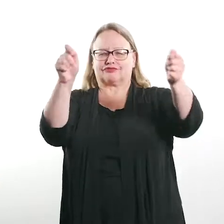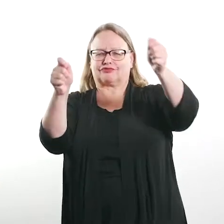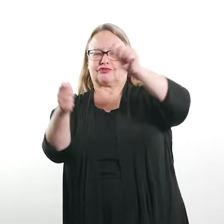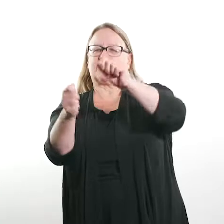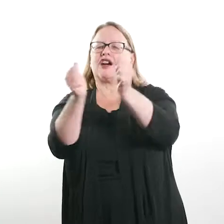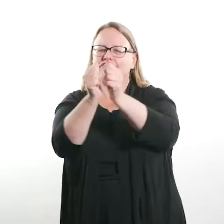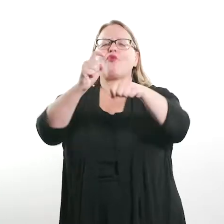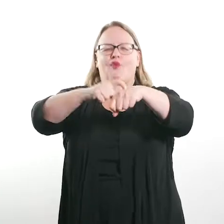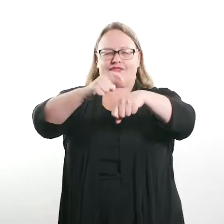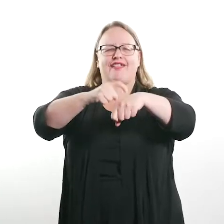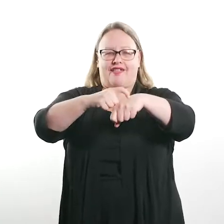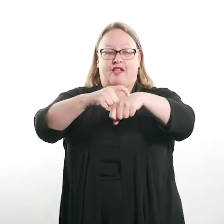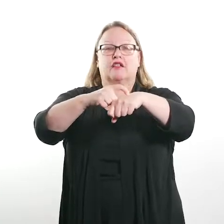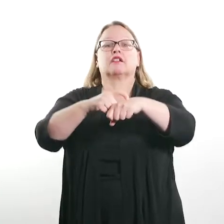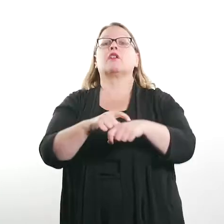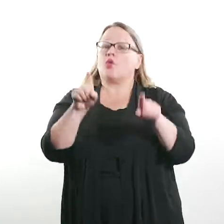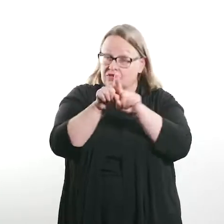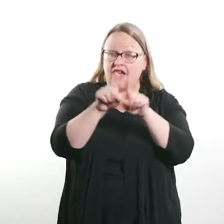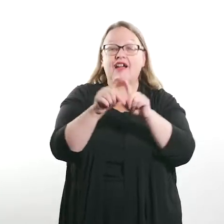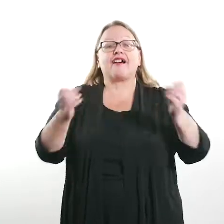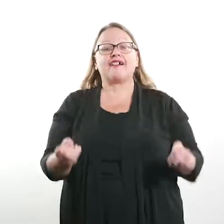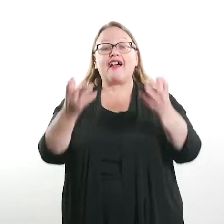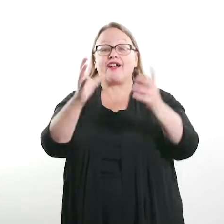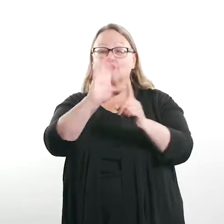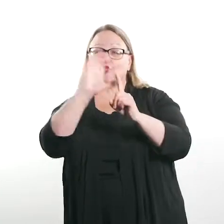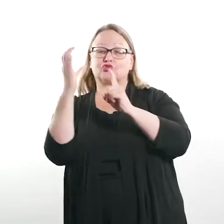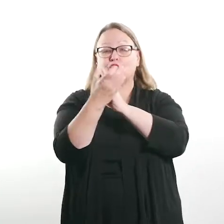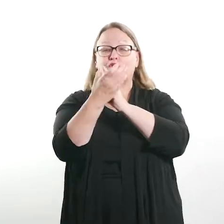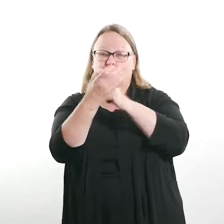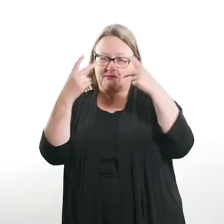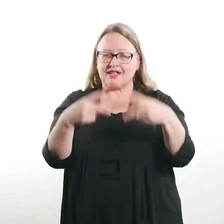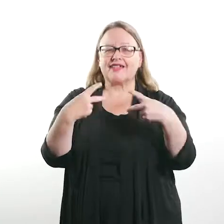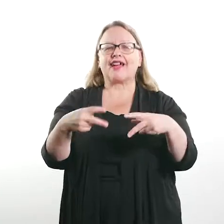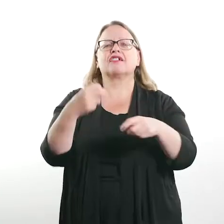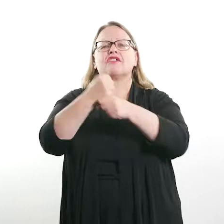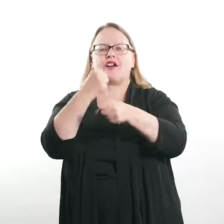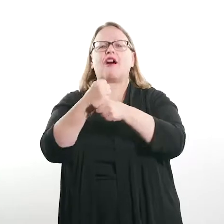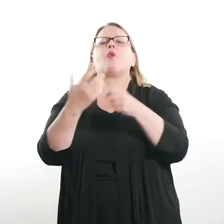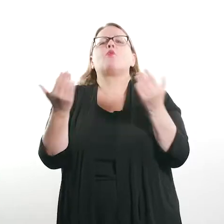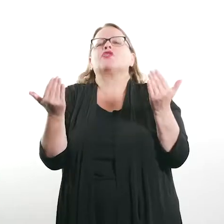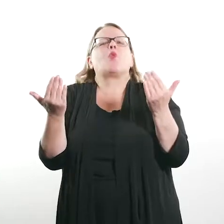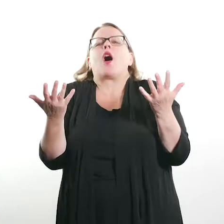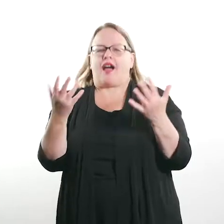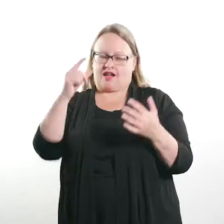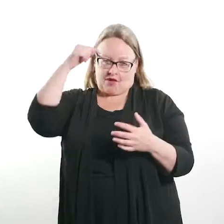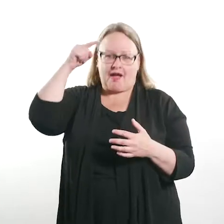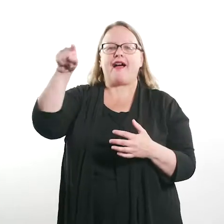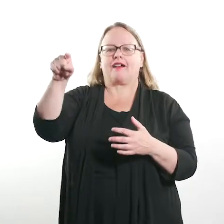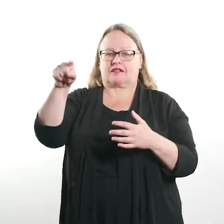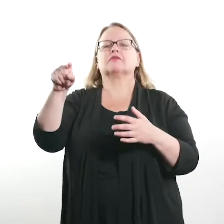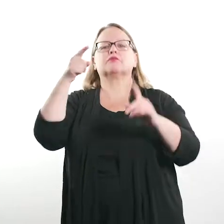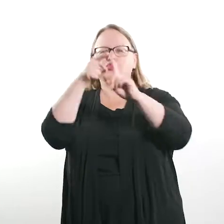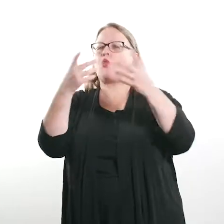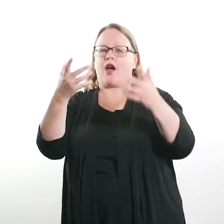j'accorderais une importance accrue, parce que c'est celui qui va permettre